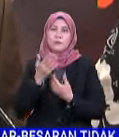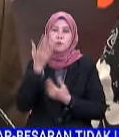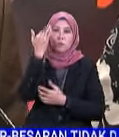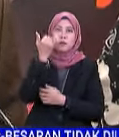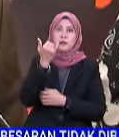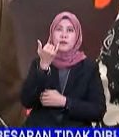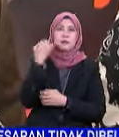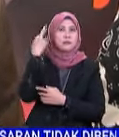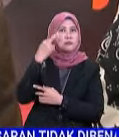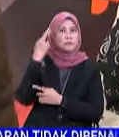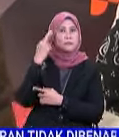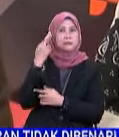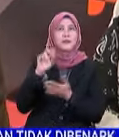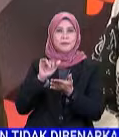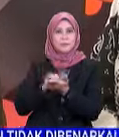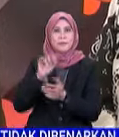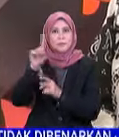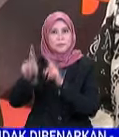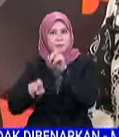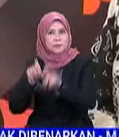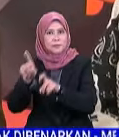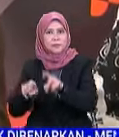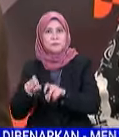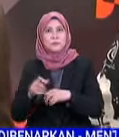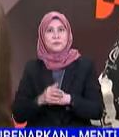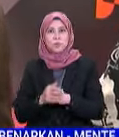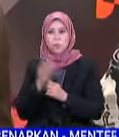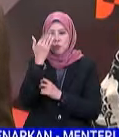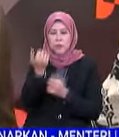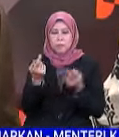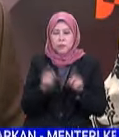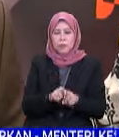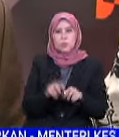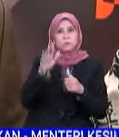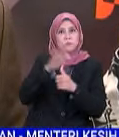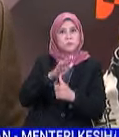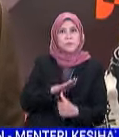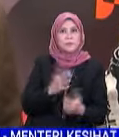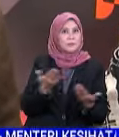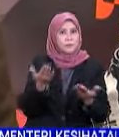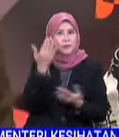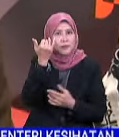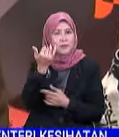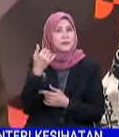apa? Kita kena tanya. Sebab apa berlaku buli tu mesti ada sebab dia.